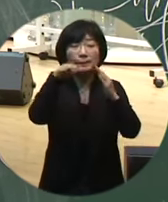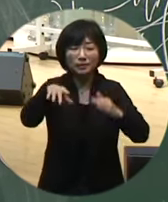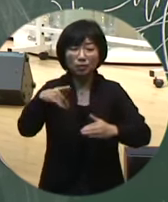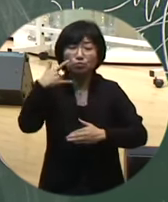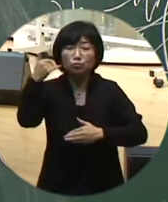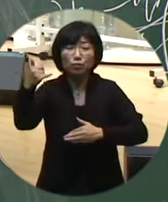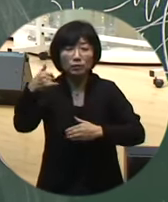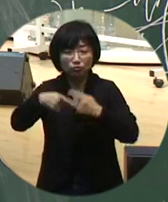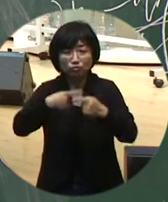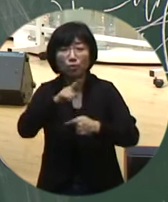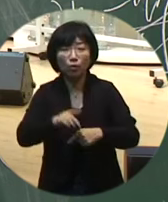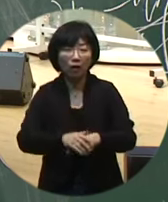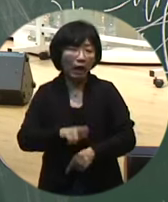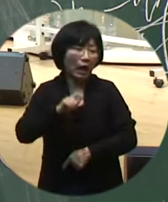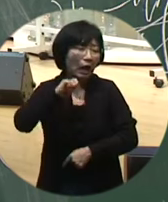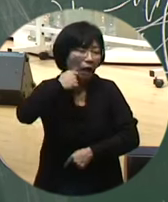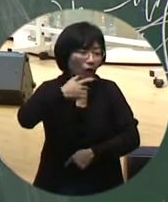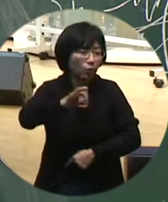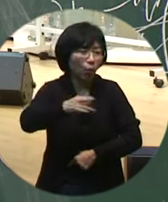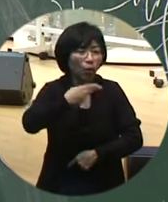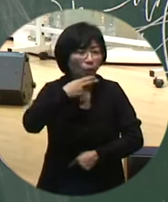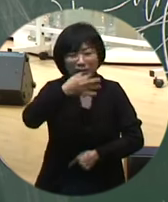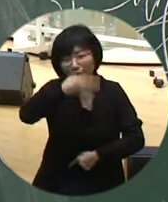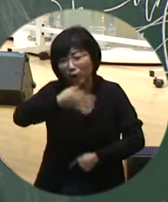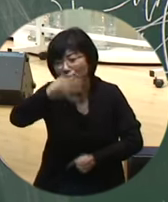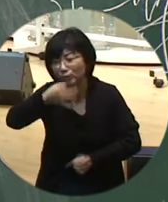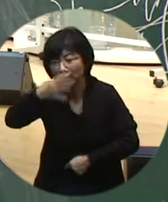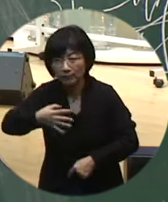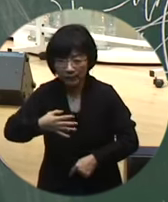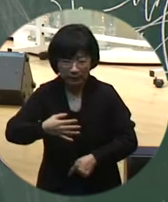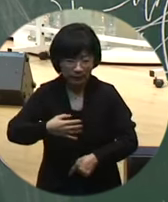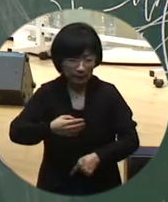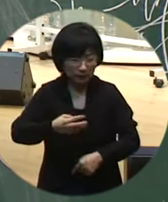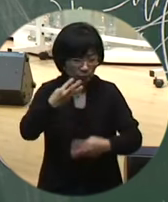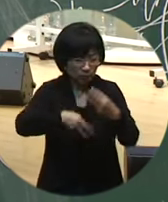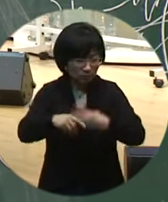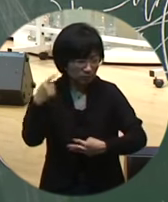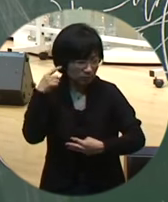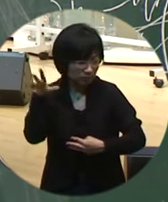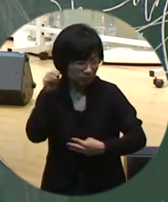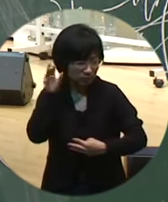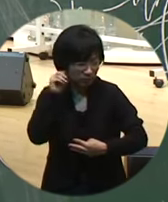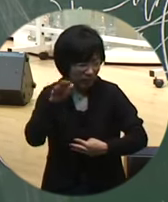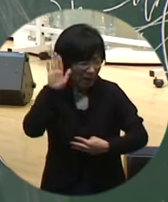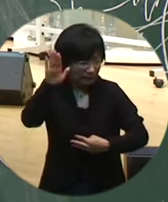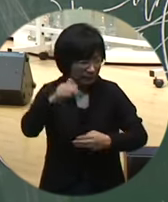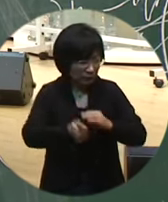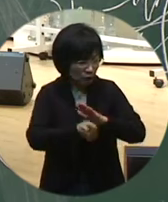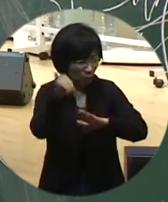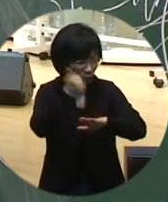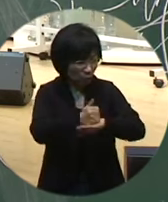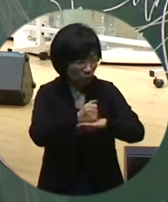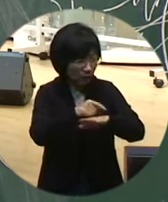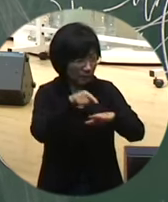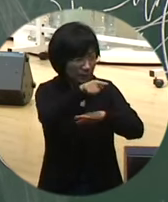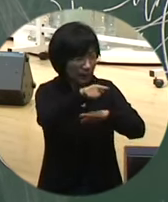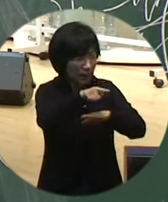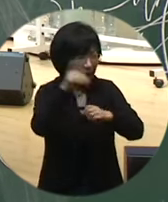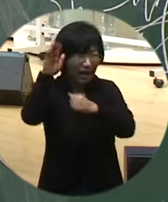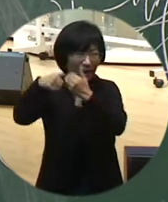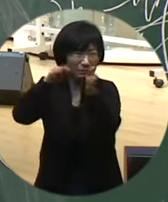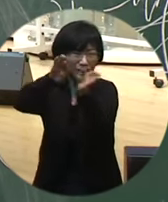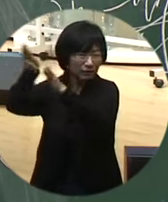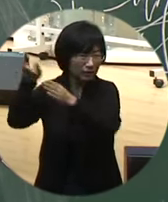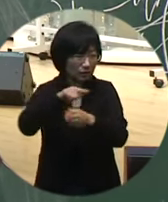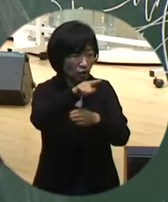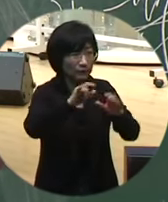and very difficult in the home. 하도 엄마 아빠가 힘들다 가니까. And the mothers and fathers, they say things are so hard. 그 집에 아이가 무슨 비전이 생기겠죠?